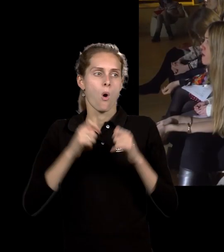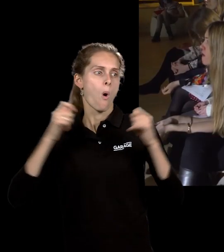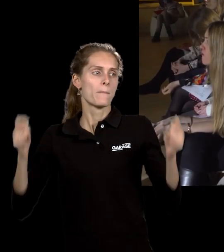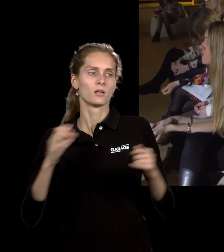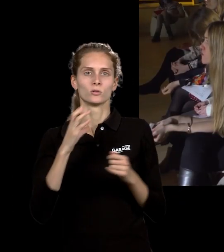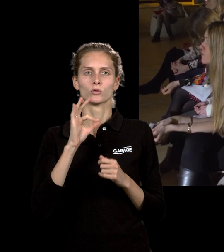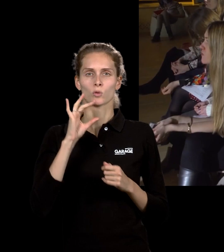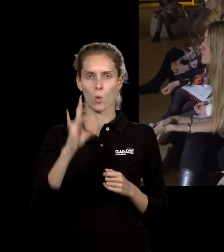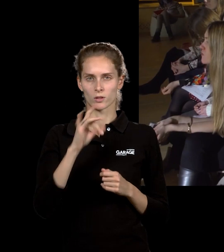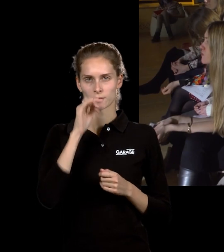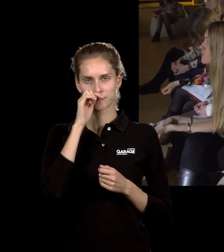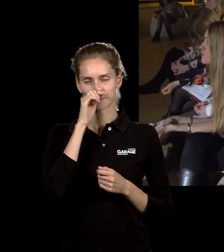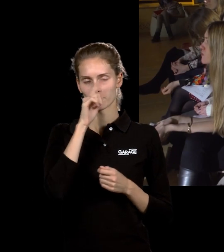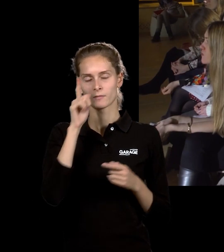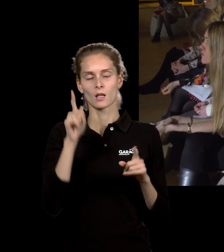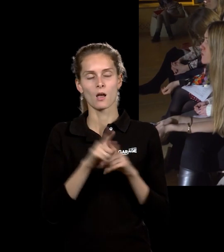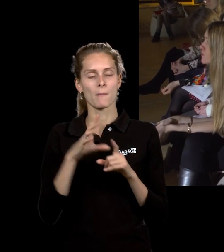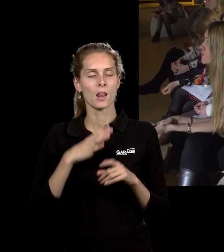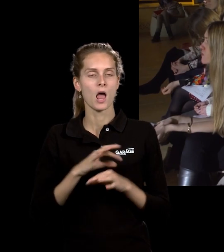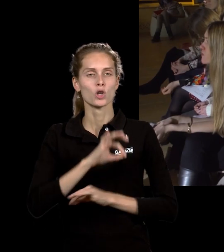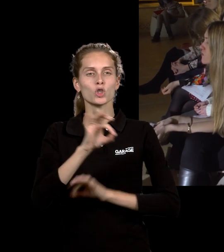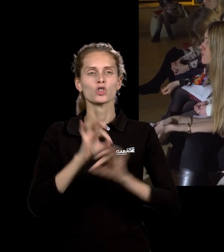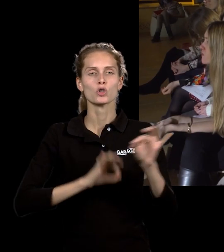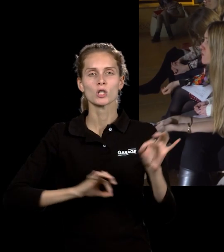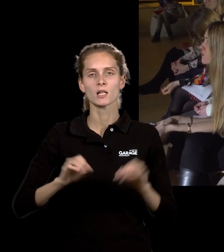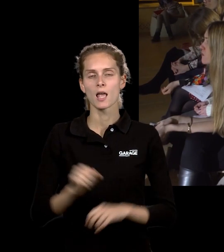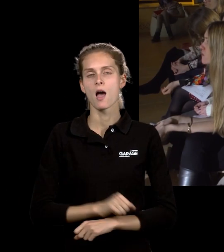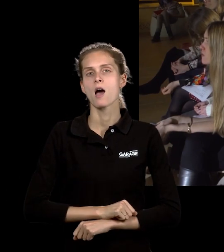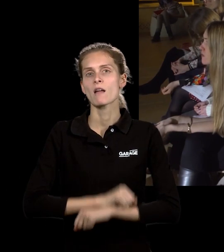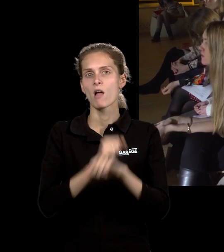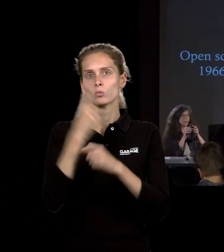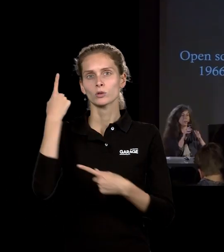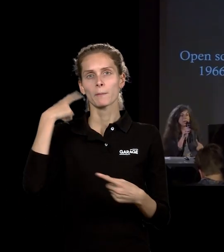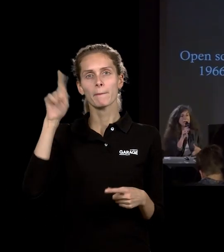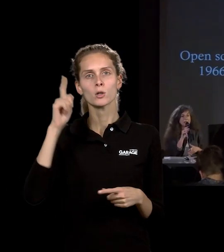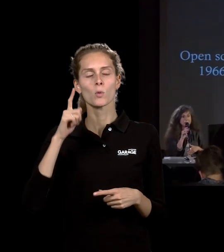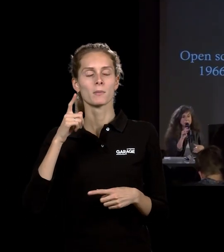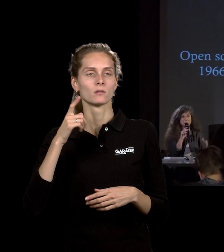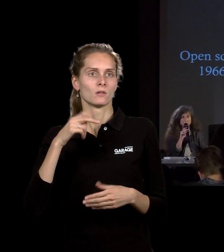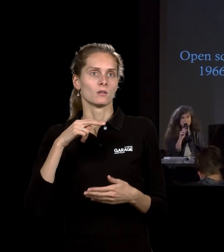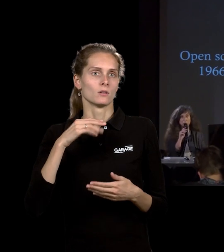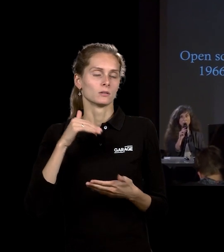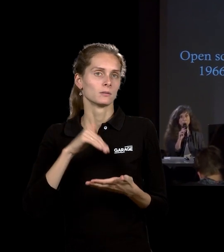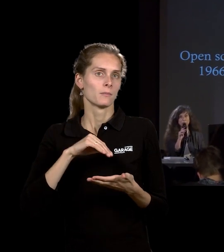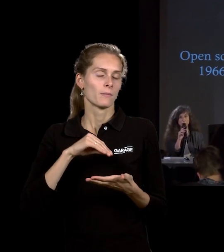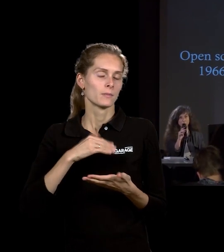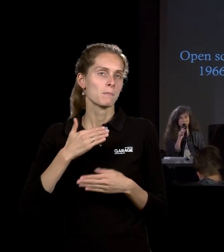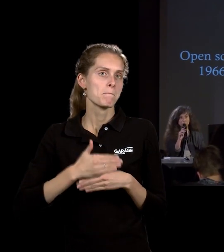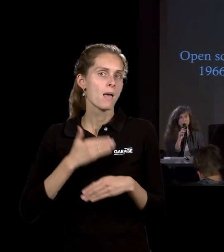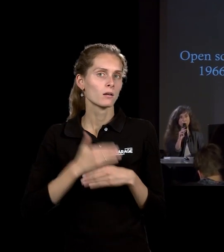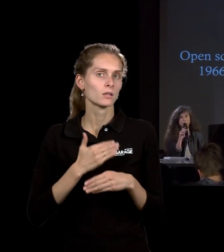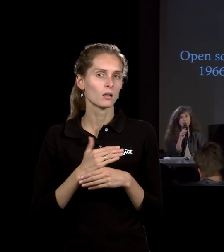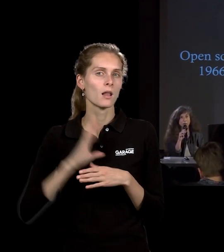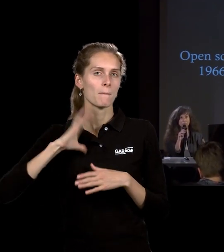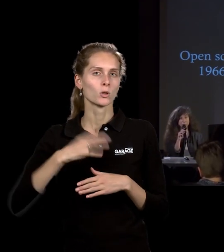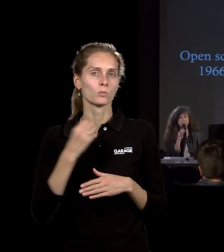тогда действительно была такая инженерная революция придумать этот спектакль, придумать эту постановку. Что это было? Просто мы потом посмотрим